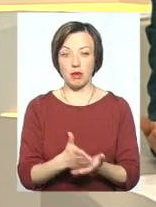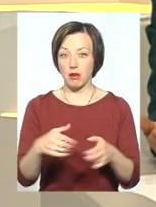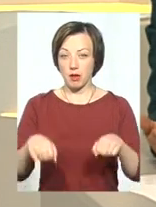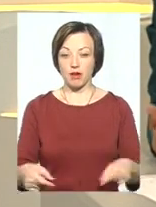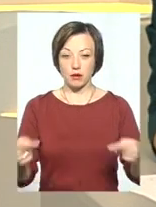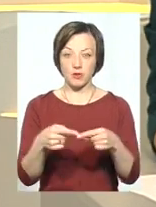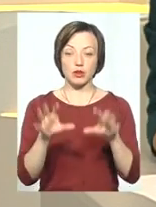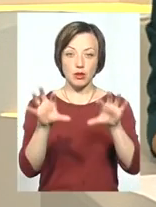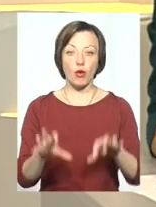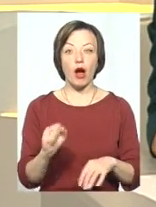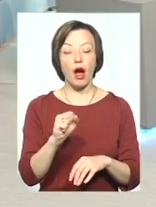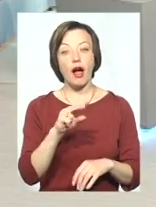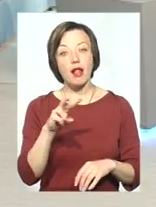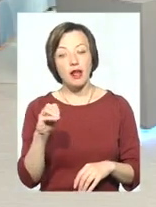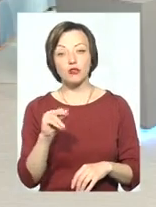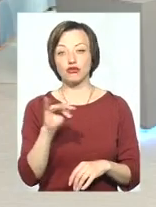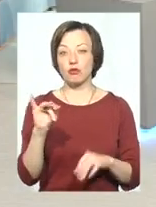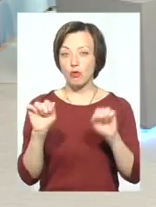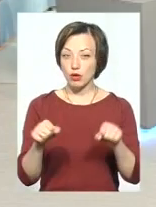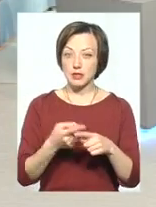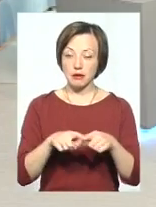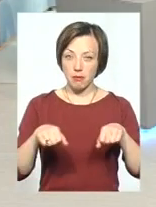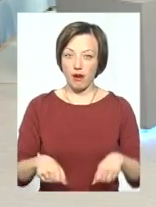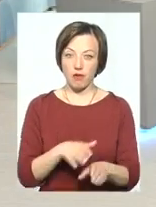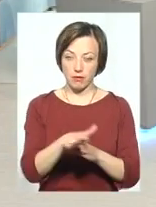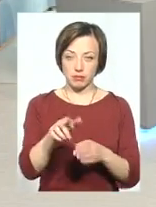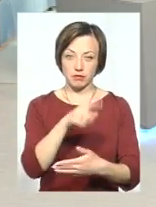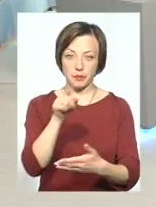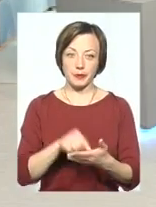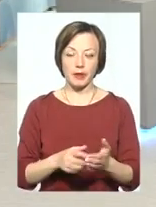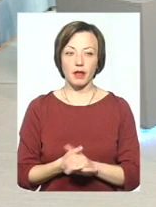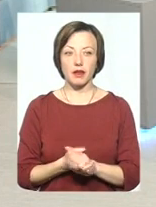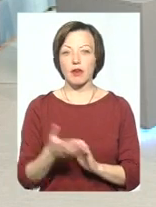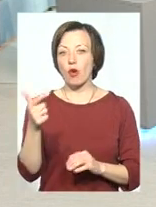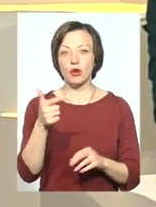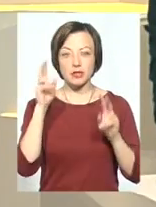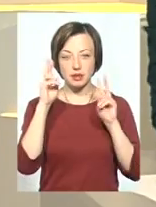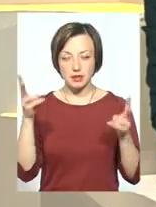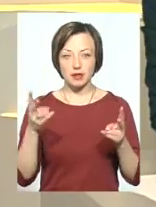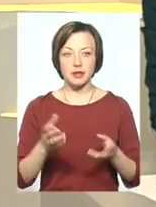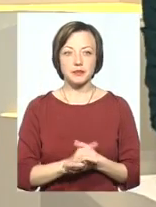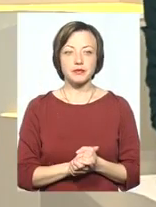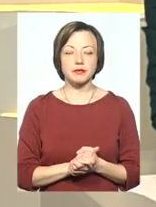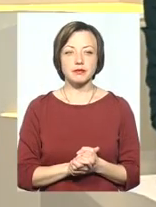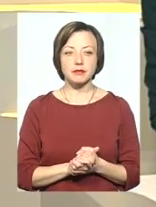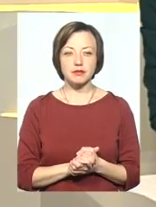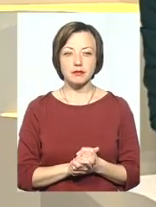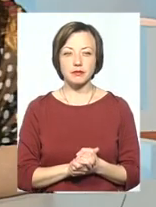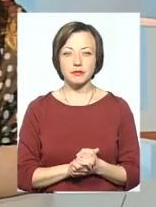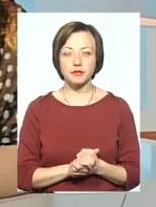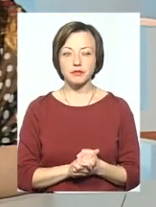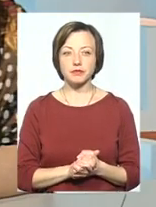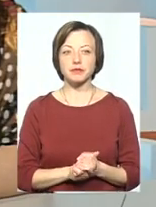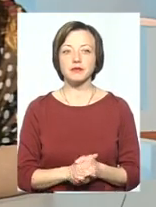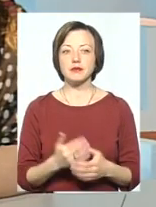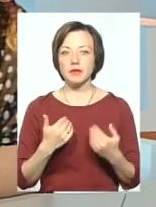відповідно до закону, але чи може він це право реалізувати? Ну, я скажу своєї, я скажу своєї практики до мене і